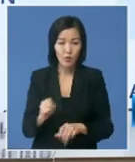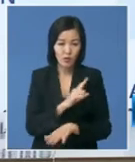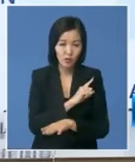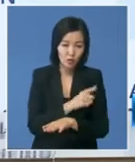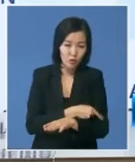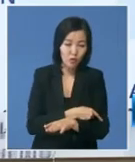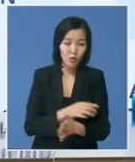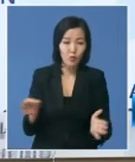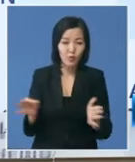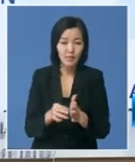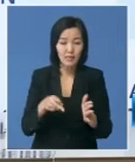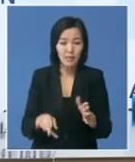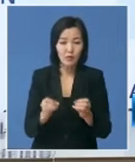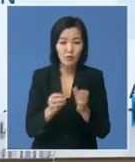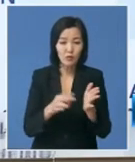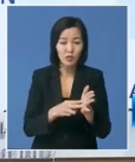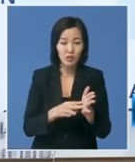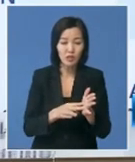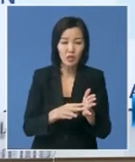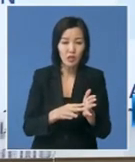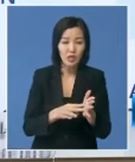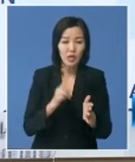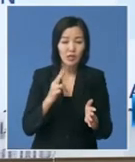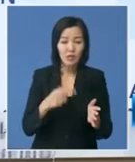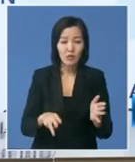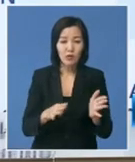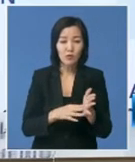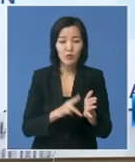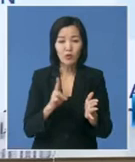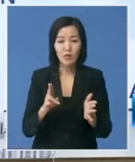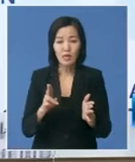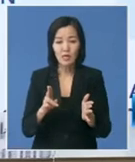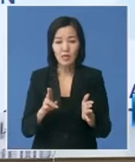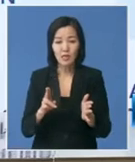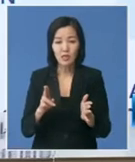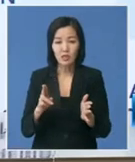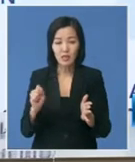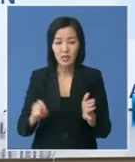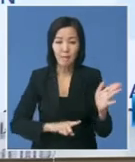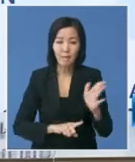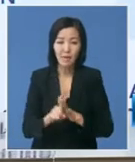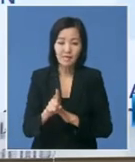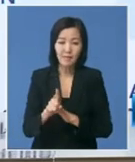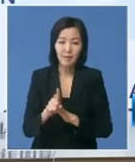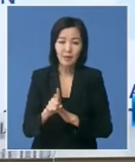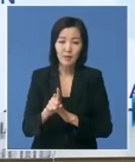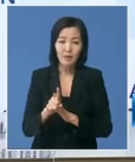мақсатында 2017 жылғы 29 қарашадан бастап күміс домбыра,